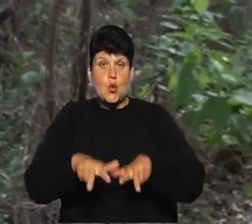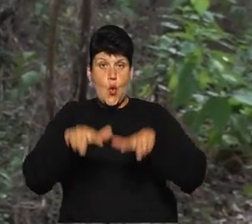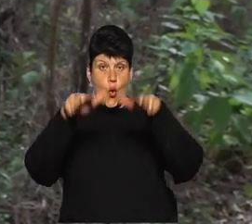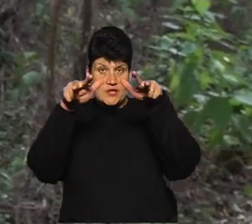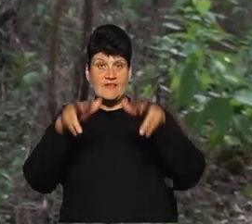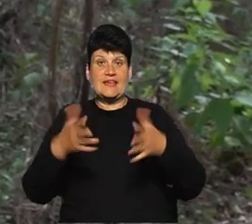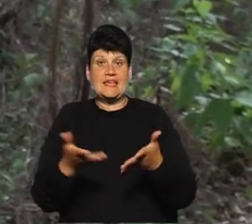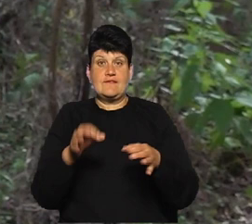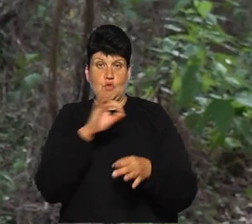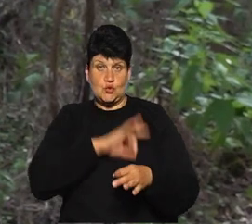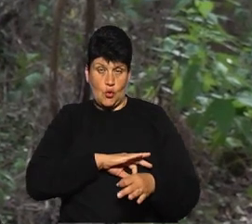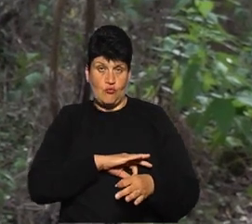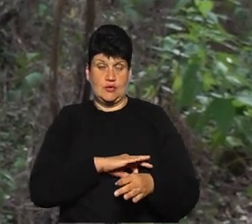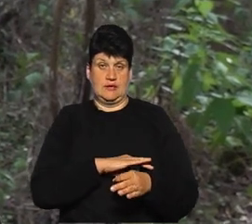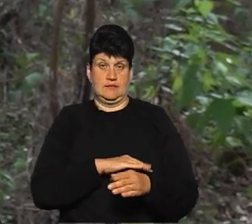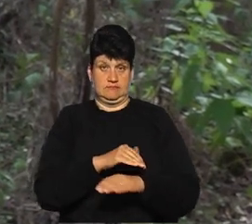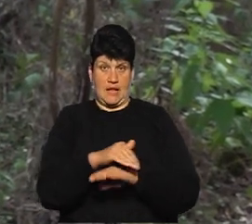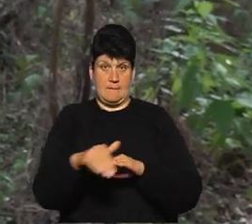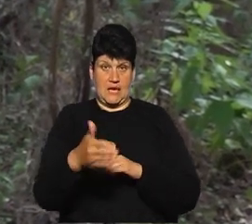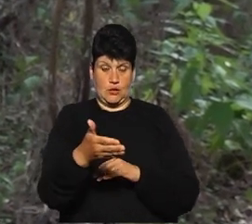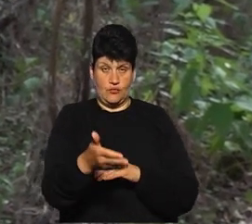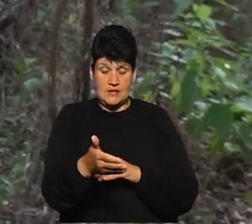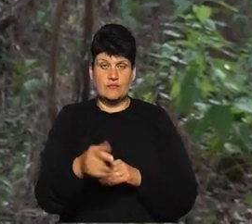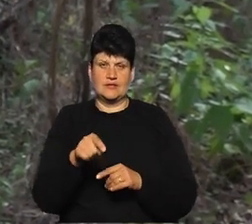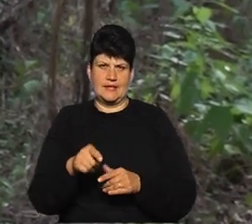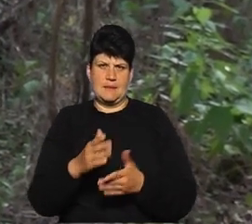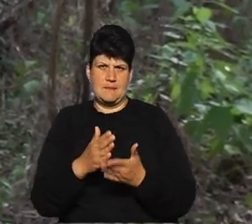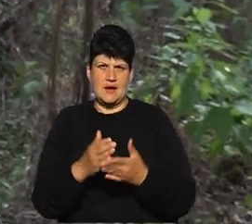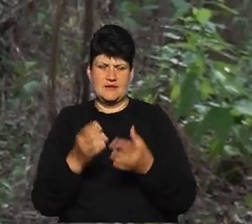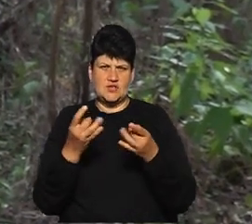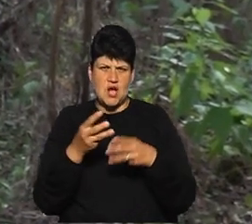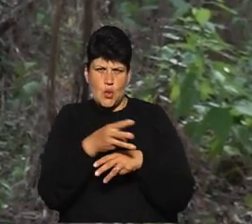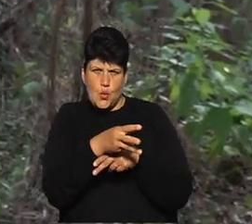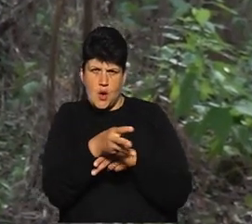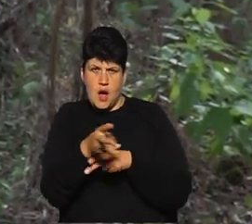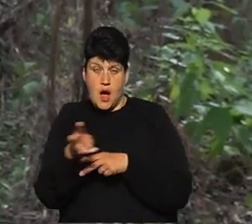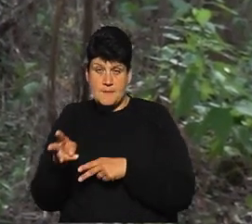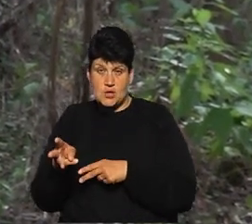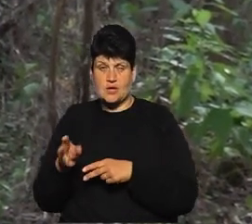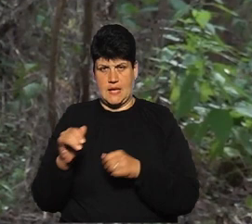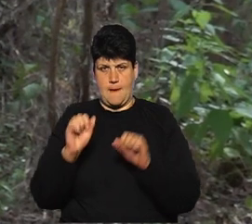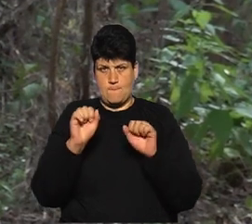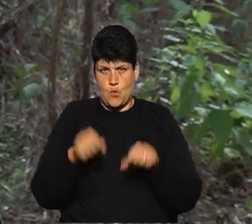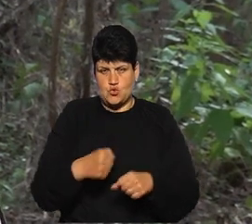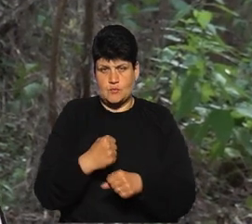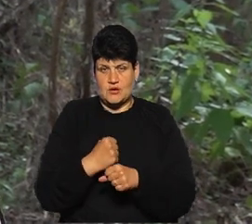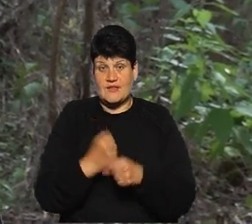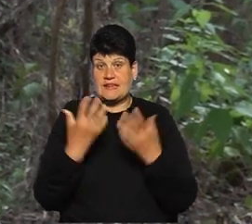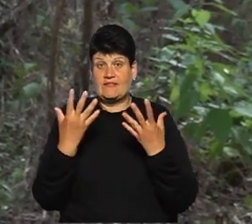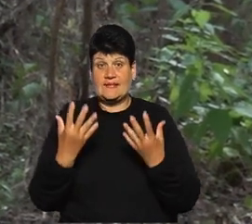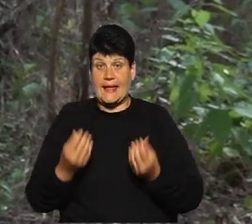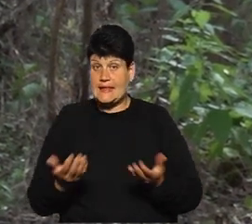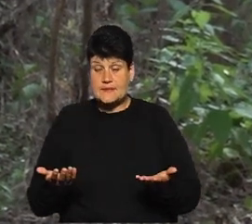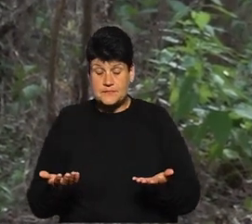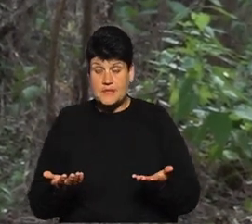передовій, вони, в принципі, мають тільки звичайну камеру і можуть працювати тільки в день.